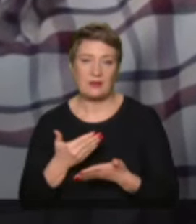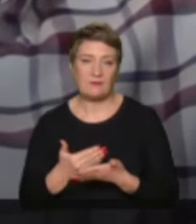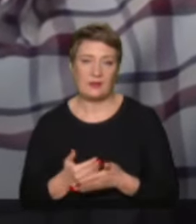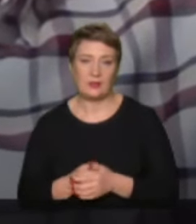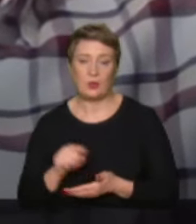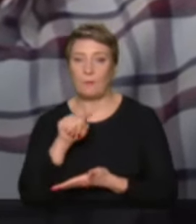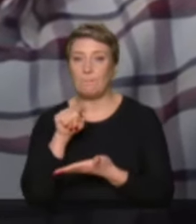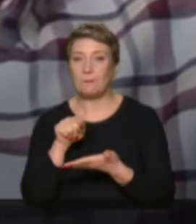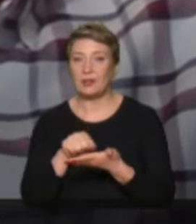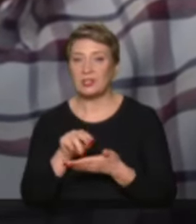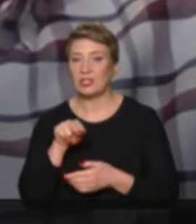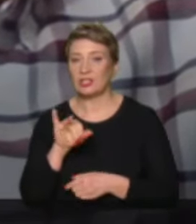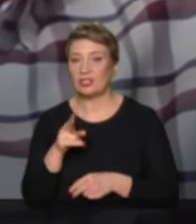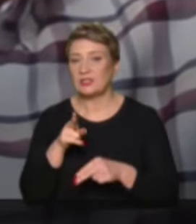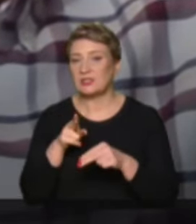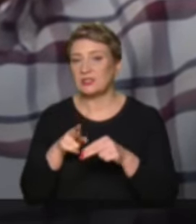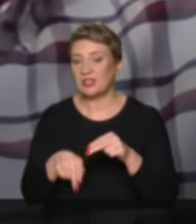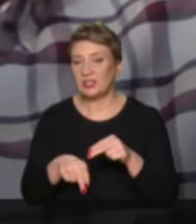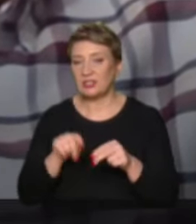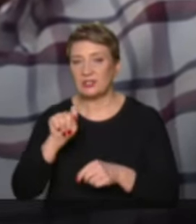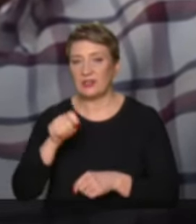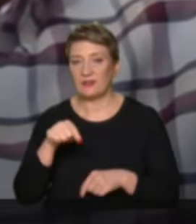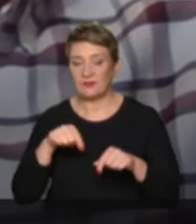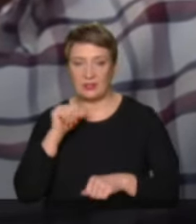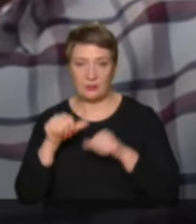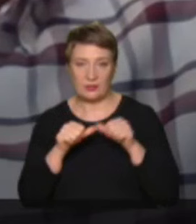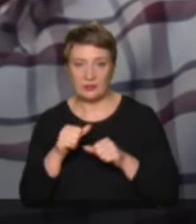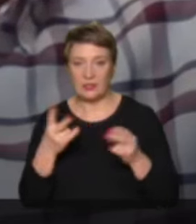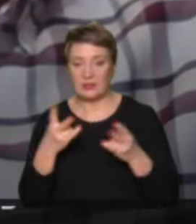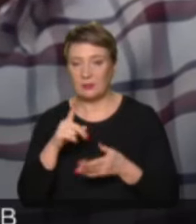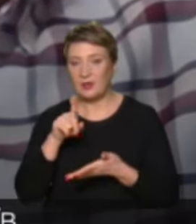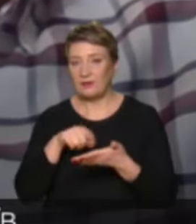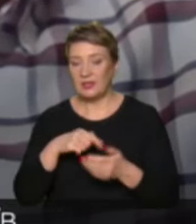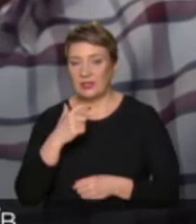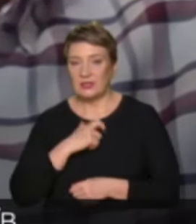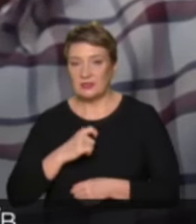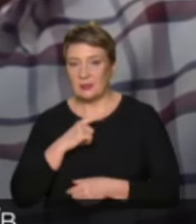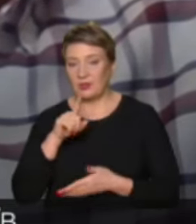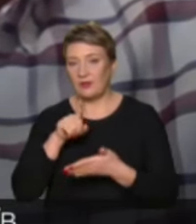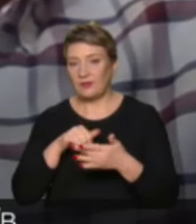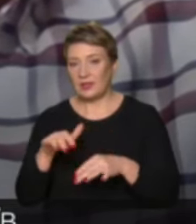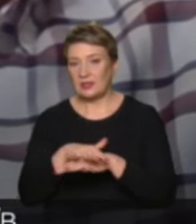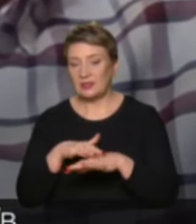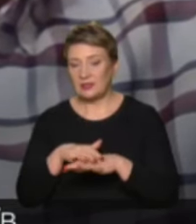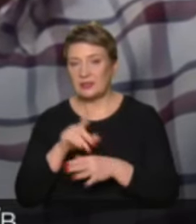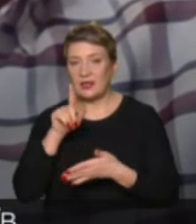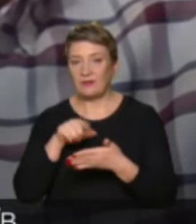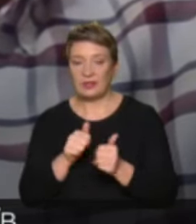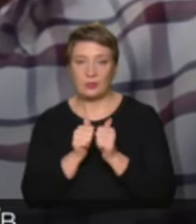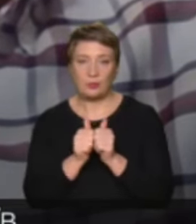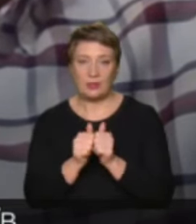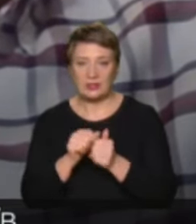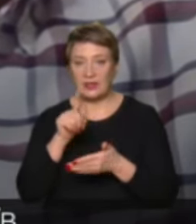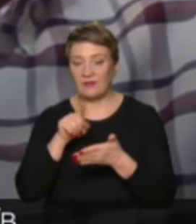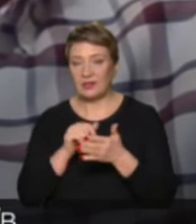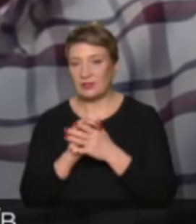питання, чи закінчиться війна цього року. Він відповів, треба вірити в себе, вірити в народ, в Україну, вірити в партнерів, вірити в мир, тому що будь-яка